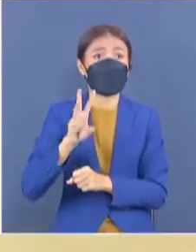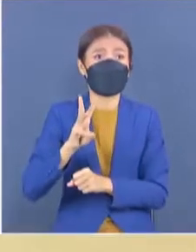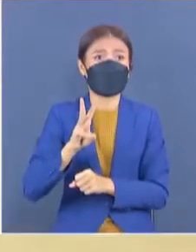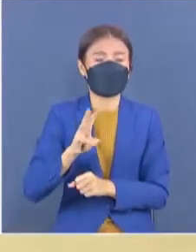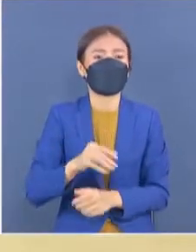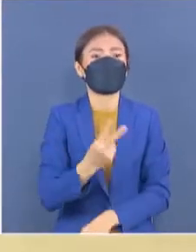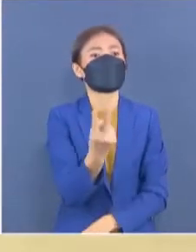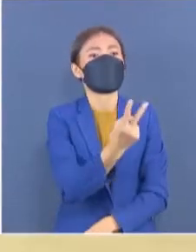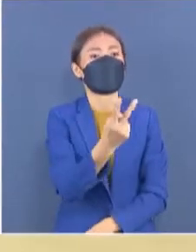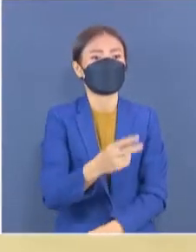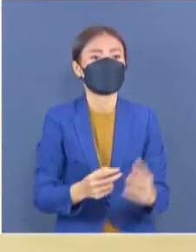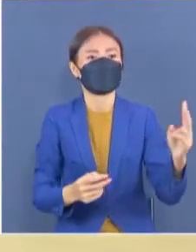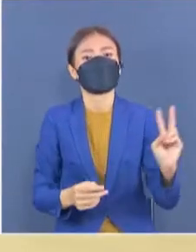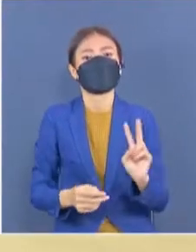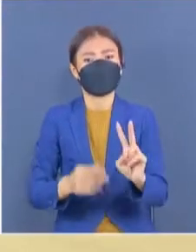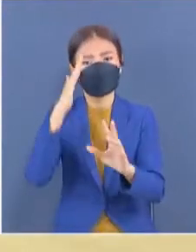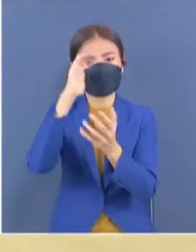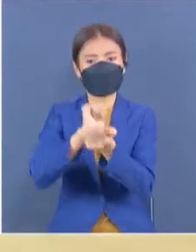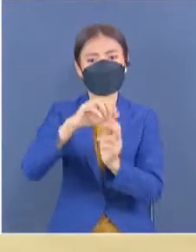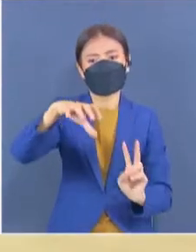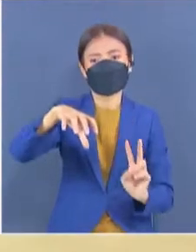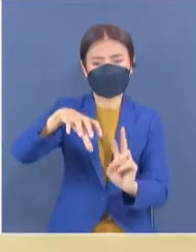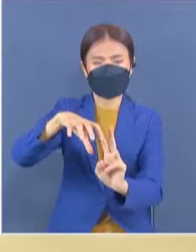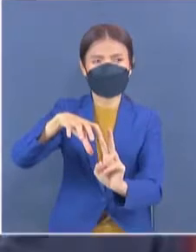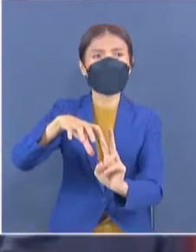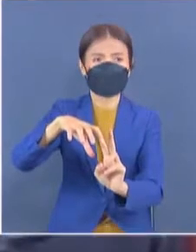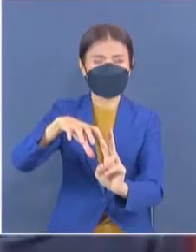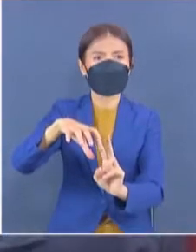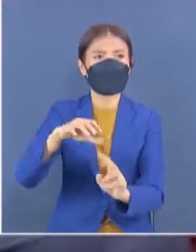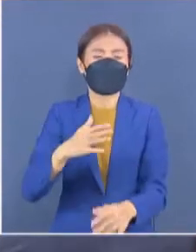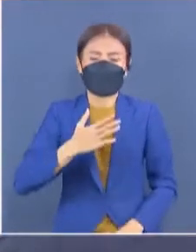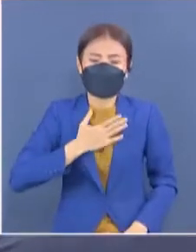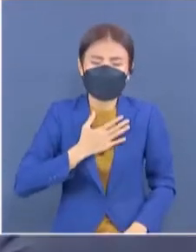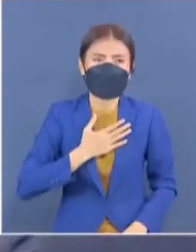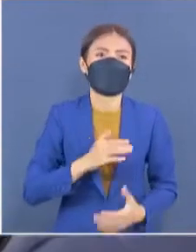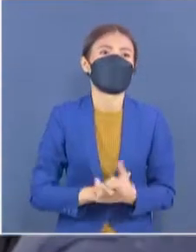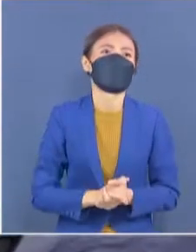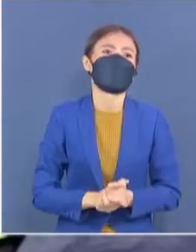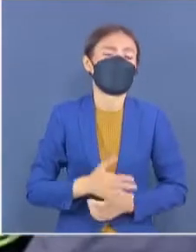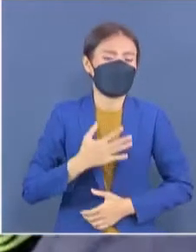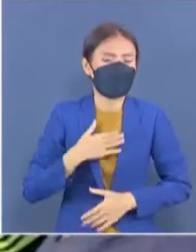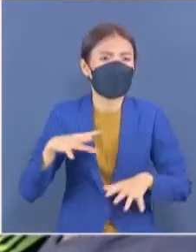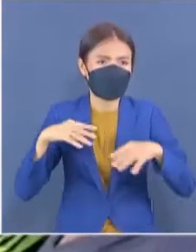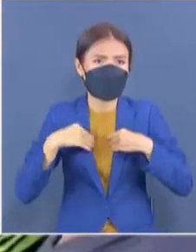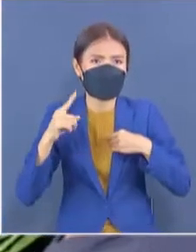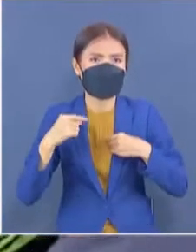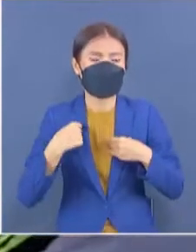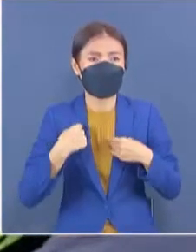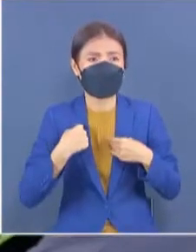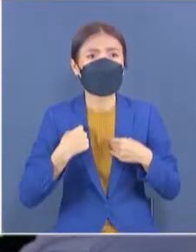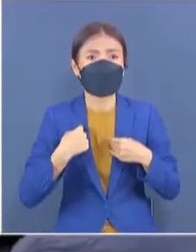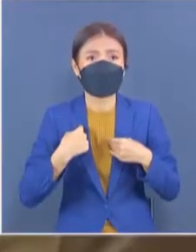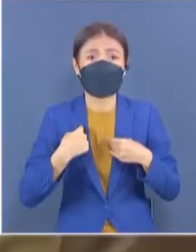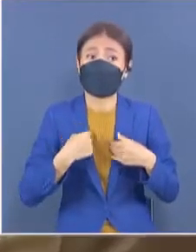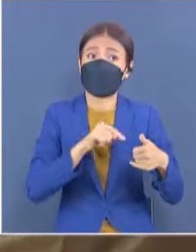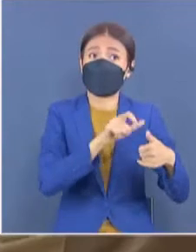ามอบตัวกับเจ้าหน้าที่สภ.สุวรรณภูมินะครับนายมูฮัมหมัดได้ให้การบอกว่านายสุไลมานเนี่ยเป็นคนแรกครับที่ทำ